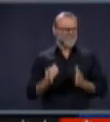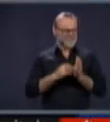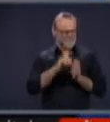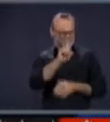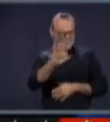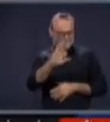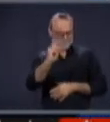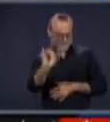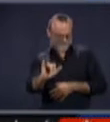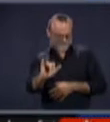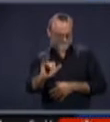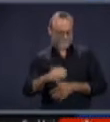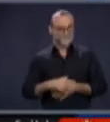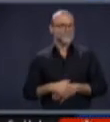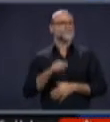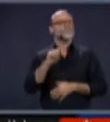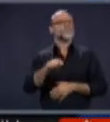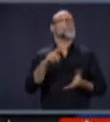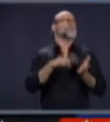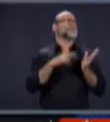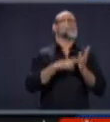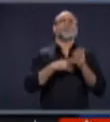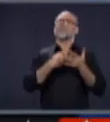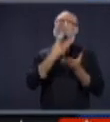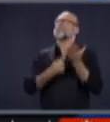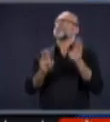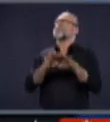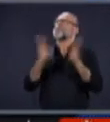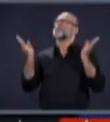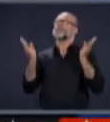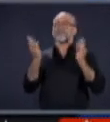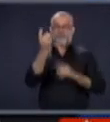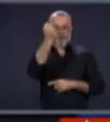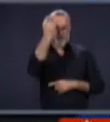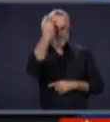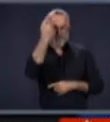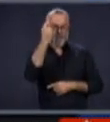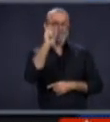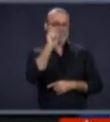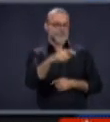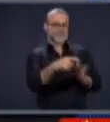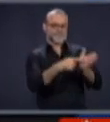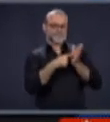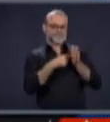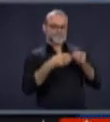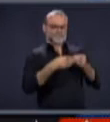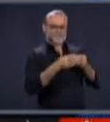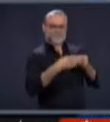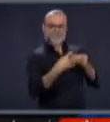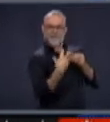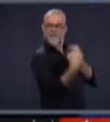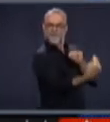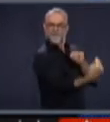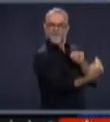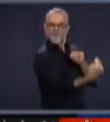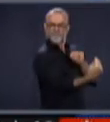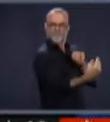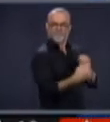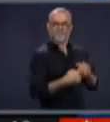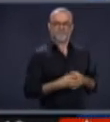mai. Nous parlons de commerces qui ont une porte qui ouvre sur